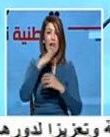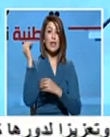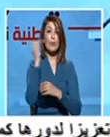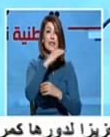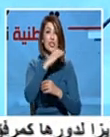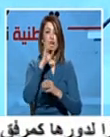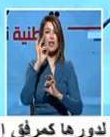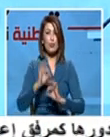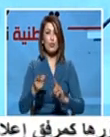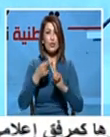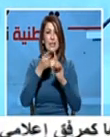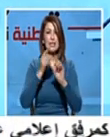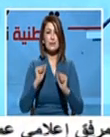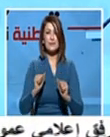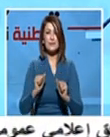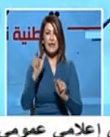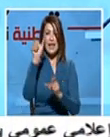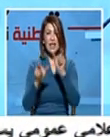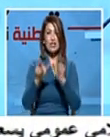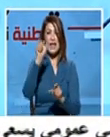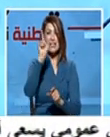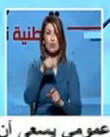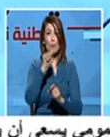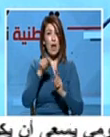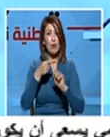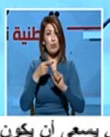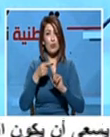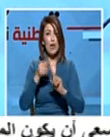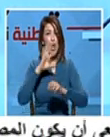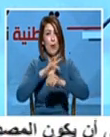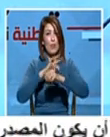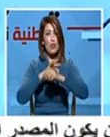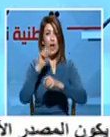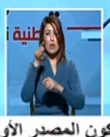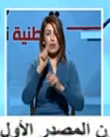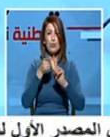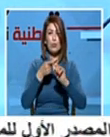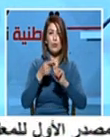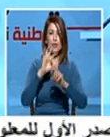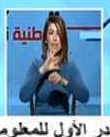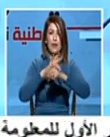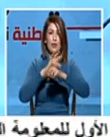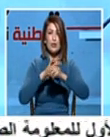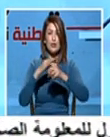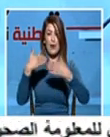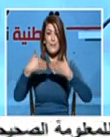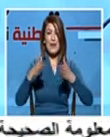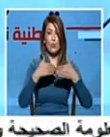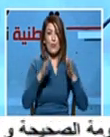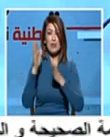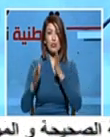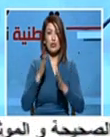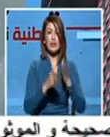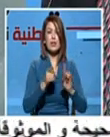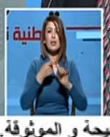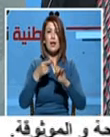الخاصة. مواطنين ما فماش كان الناس اللي عندها حالات كورونا فيروس، والناس كل تعتقد أن المستشفيات محلولة كان للأشخاص هذوما،